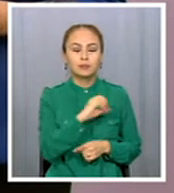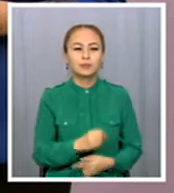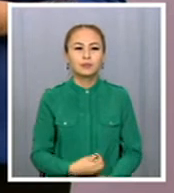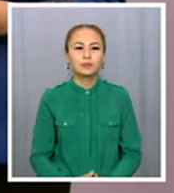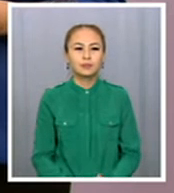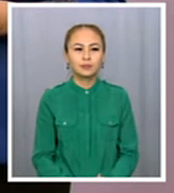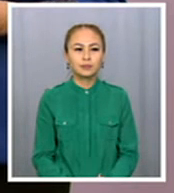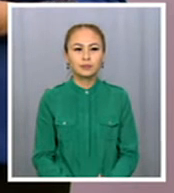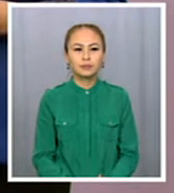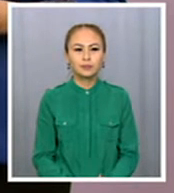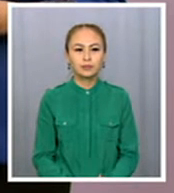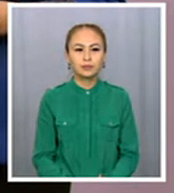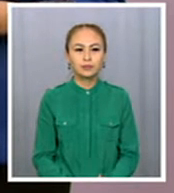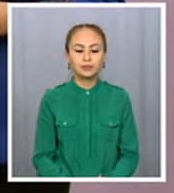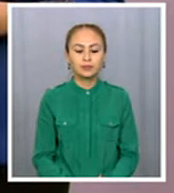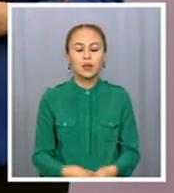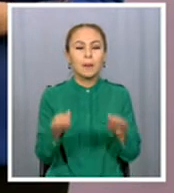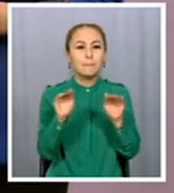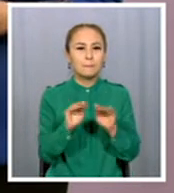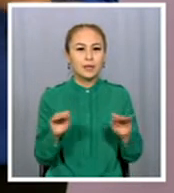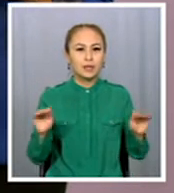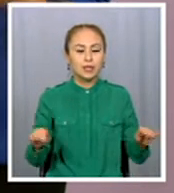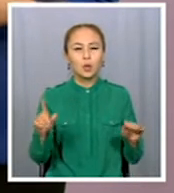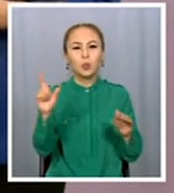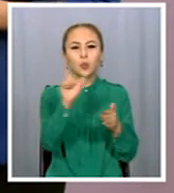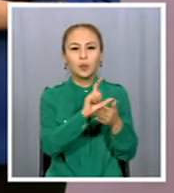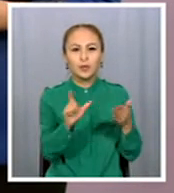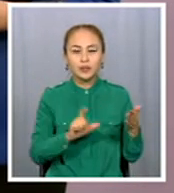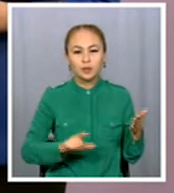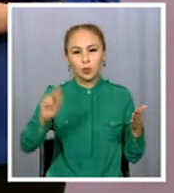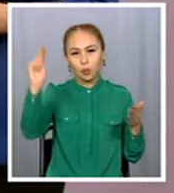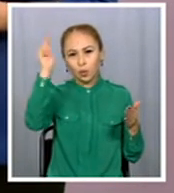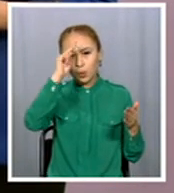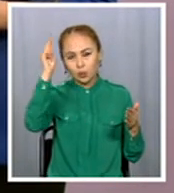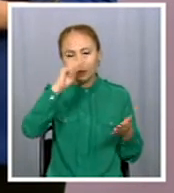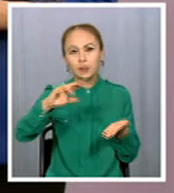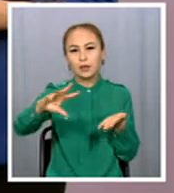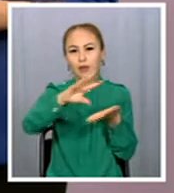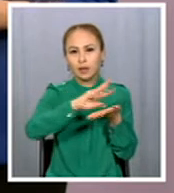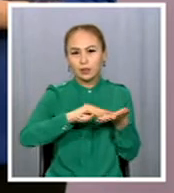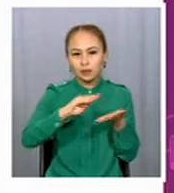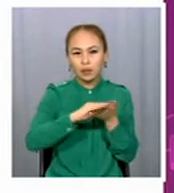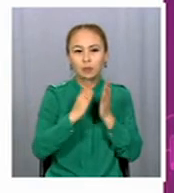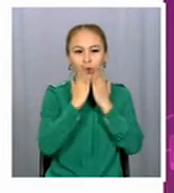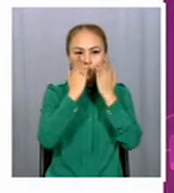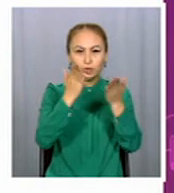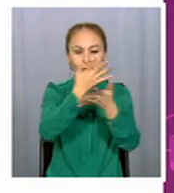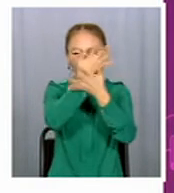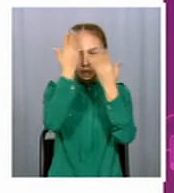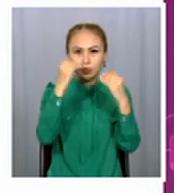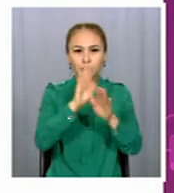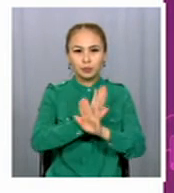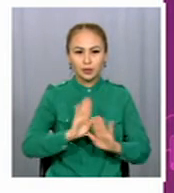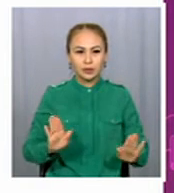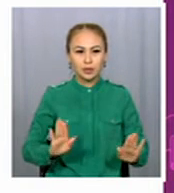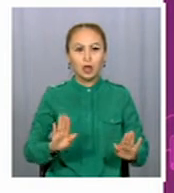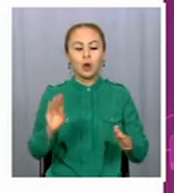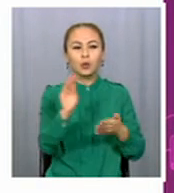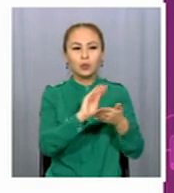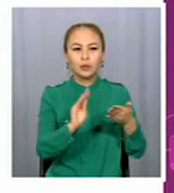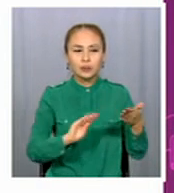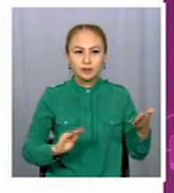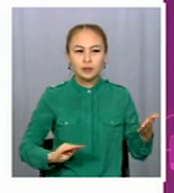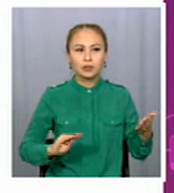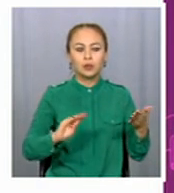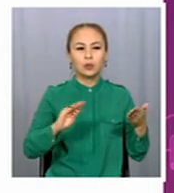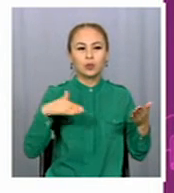басқа. Балалар, өлеңді оқулықтарынан қайталап оқуды ұмытпаңдар. Енді өлеңдегі